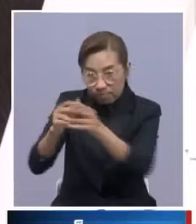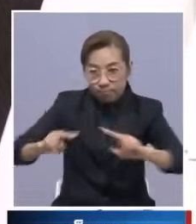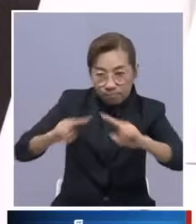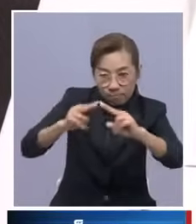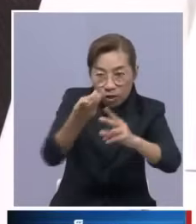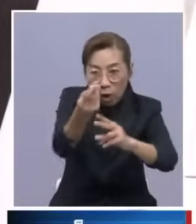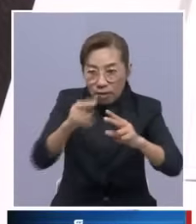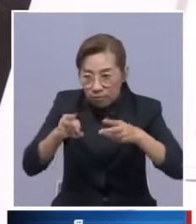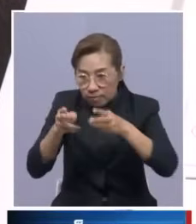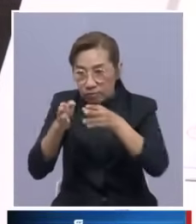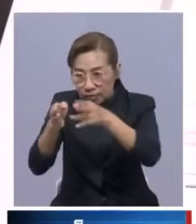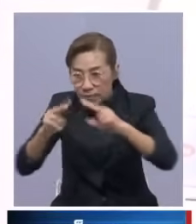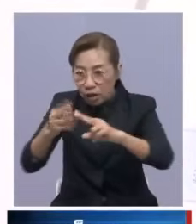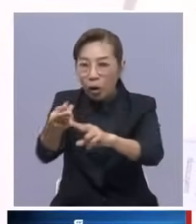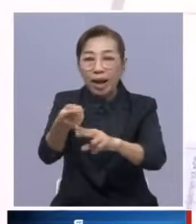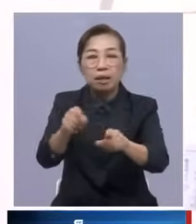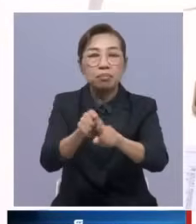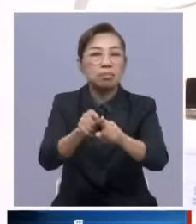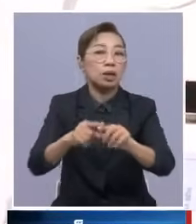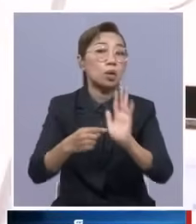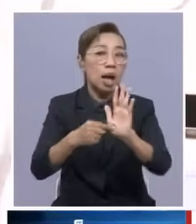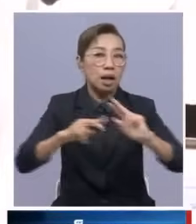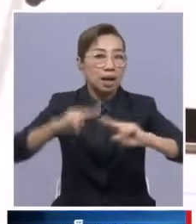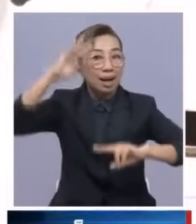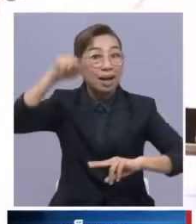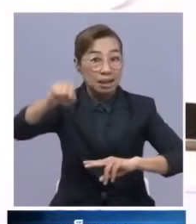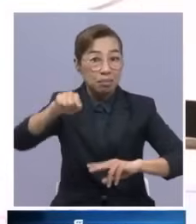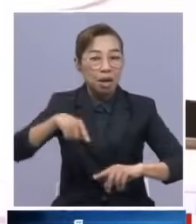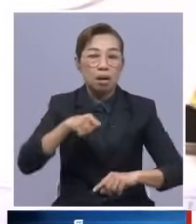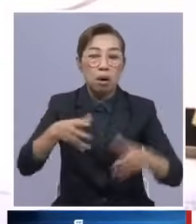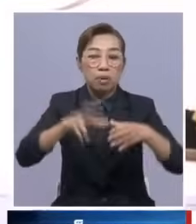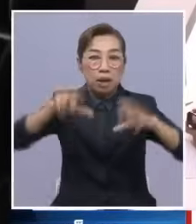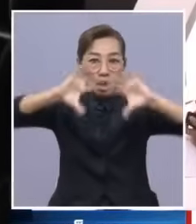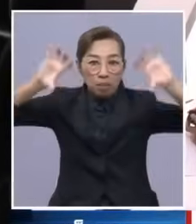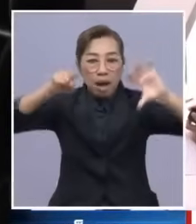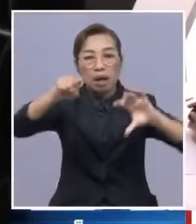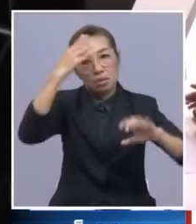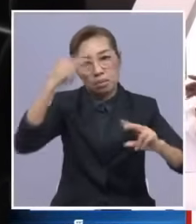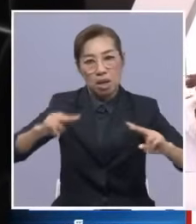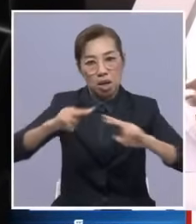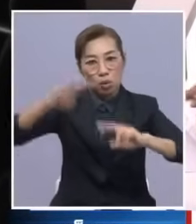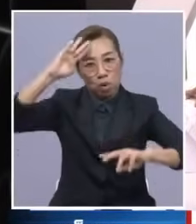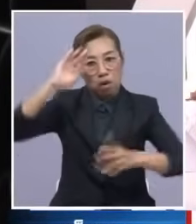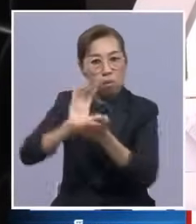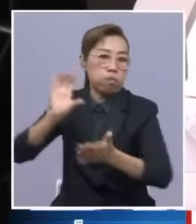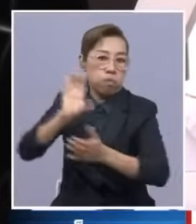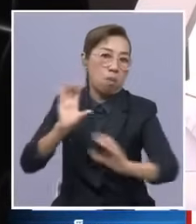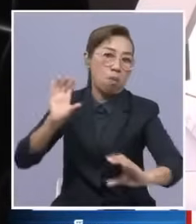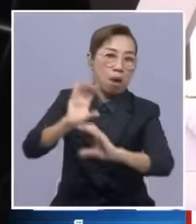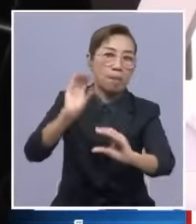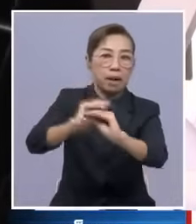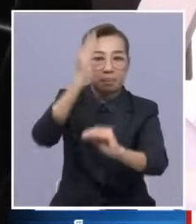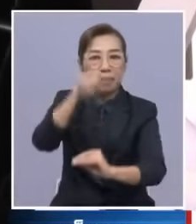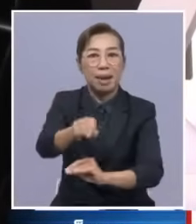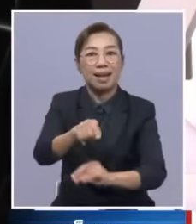าโหมเนี่ยโดนแน ่ ๆว่าทำไมพอมาเป็นรัฐบาลแล้วงบประมาณเพิ่มขึ้นนะฮ ะ เรื่องต่อมาครับพรบ.นิรโทษ